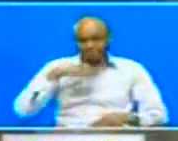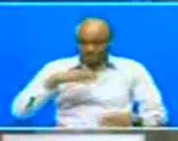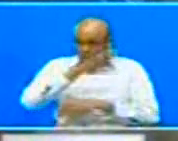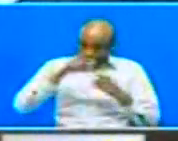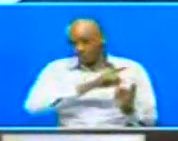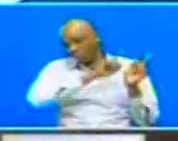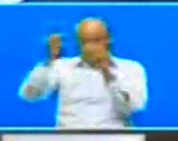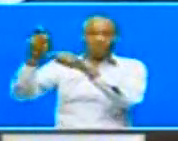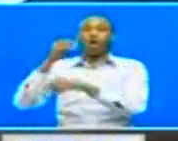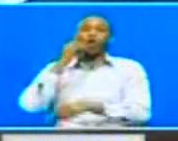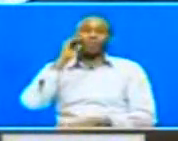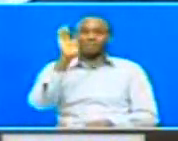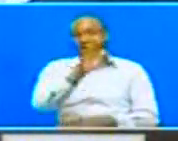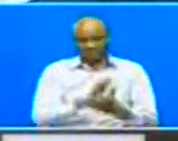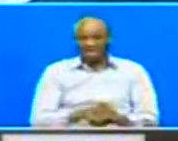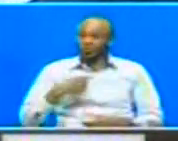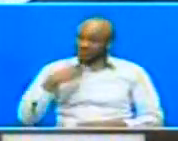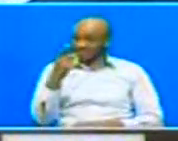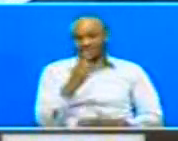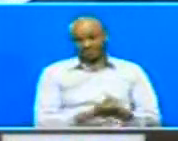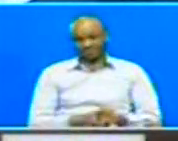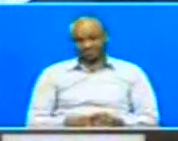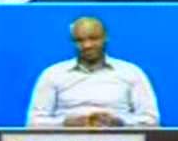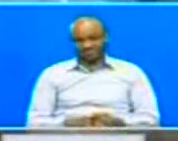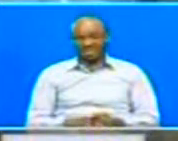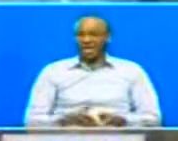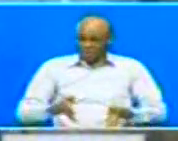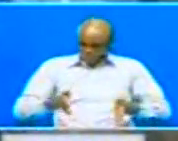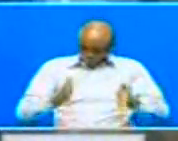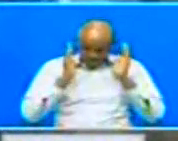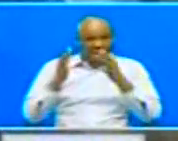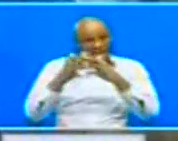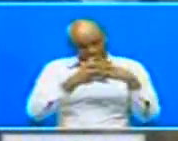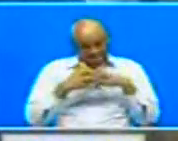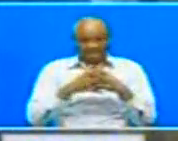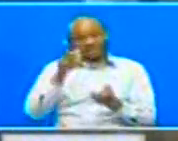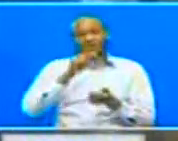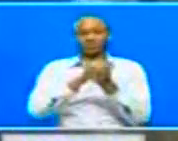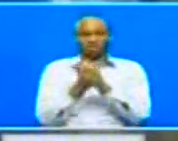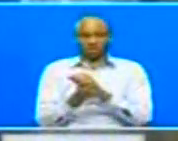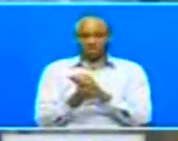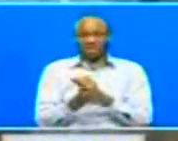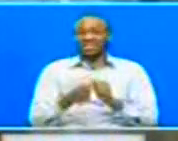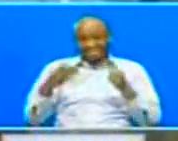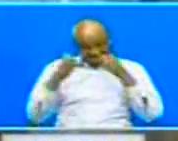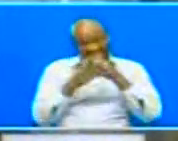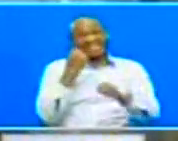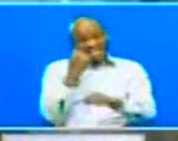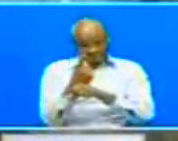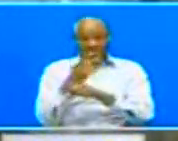watu tutawapeleka kwao. We have said the way America changed after